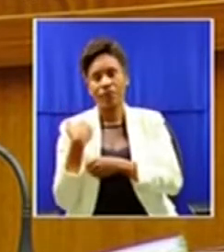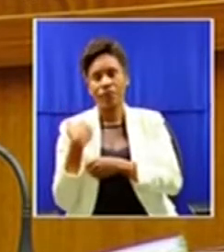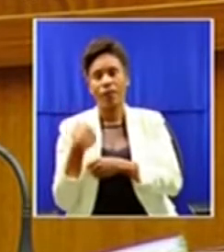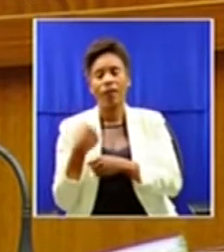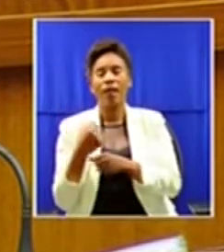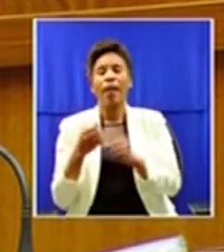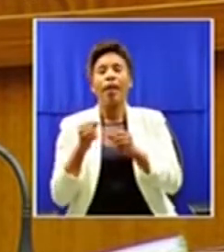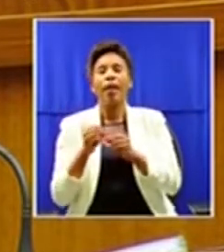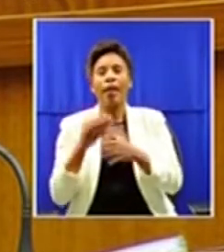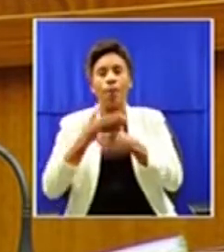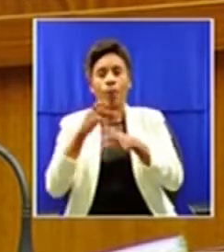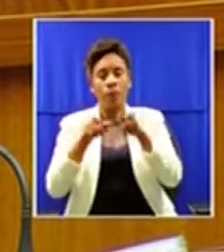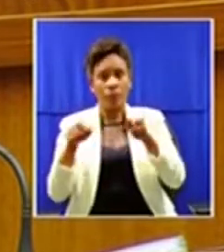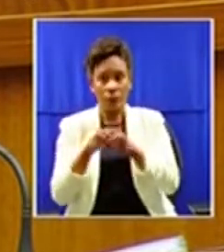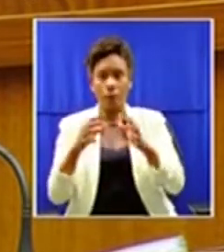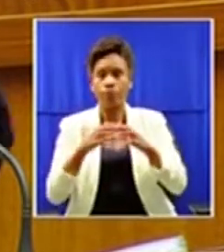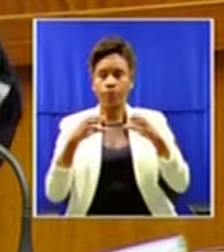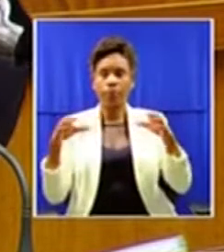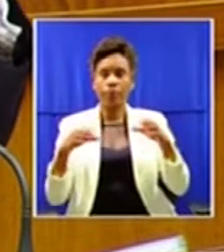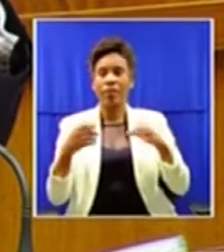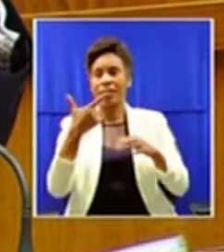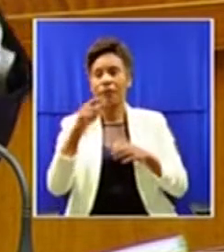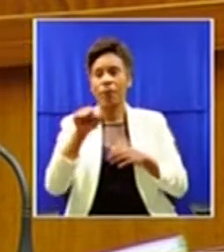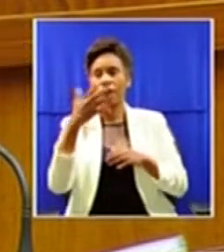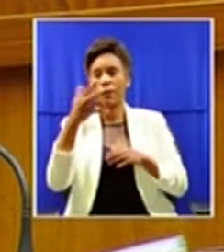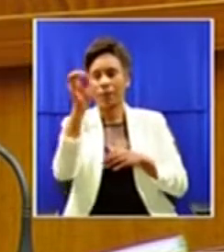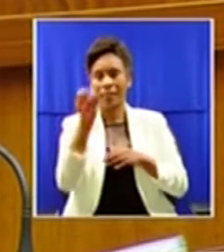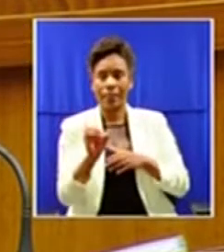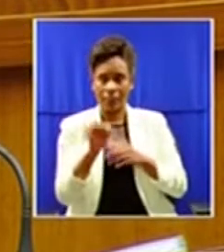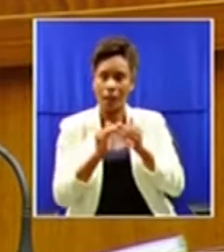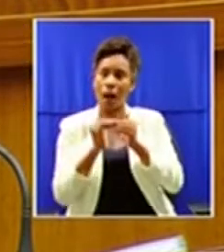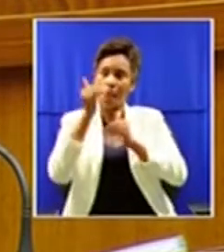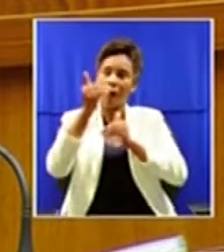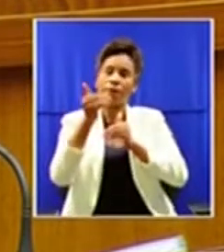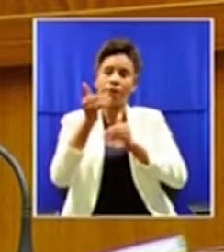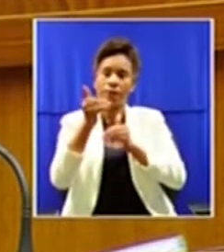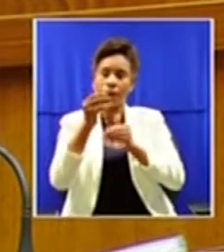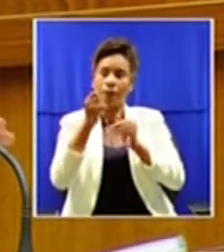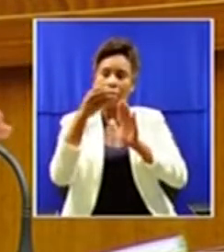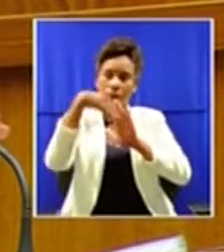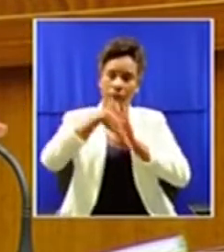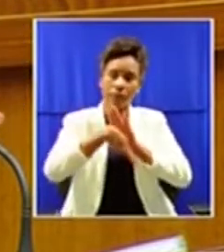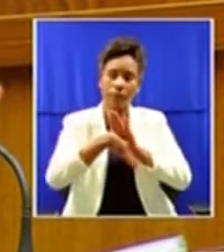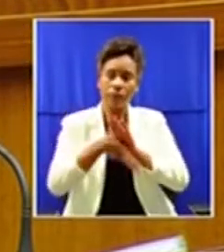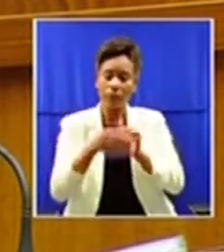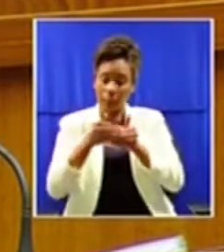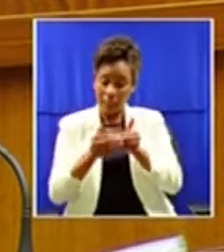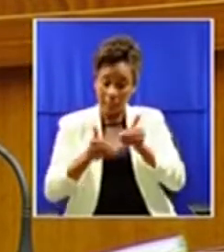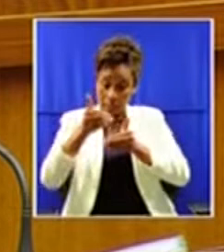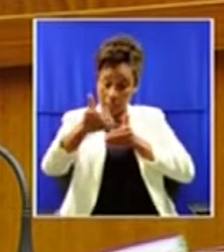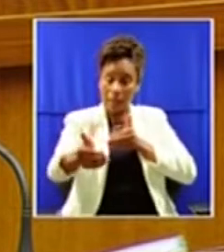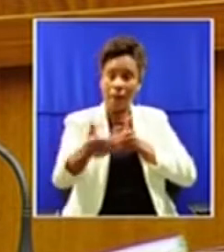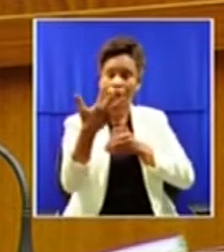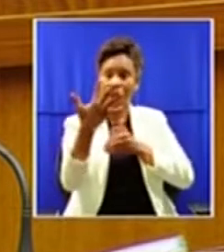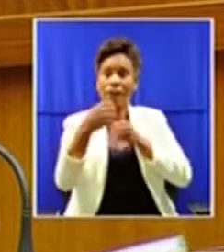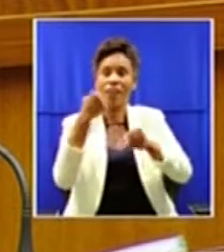by 7.2% a year on average, well above inflation. Over the next 5 years, it will need to